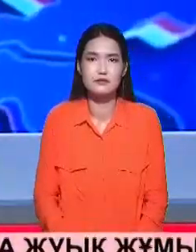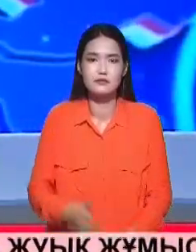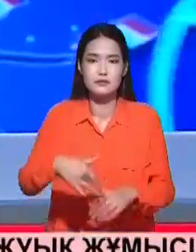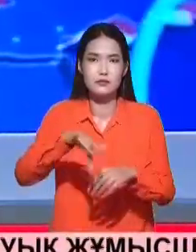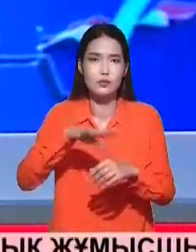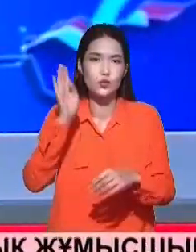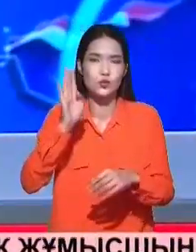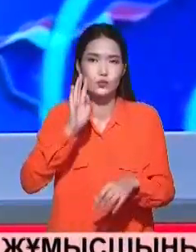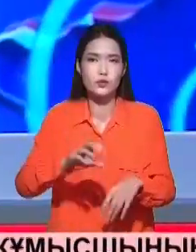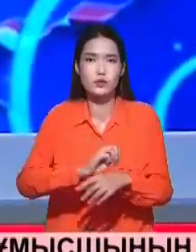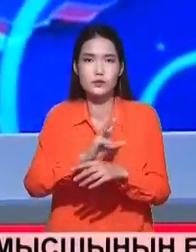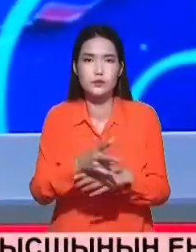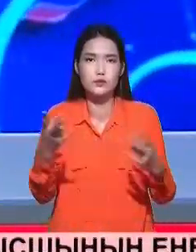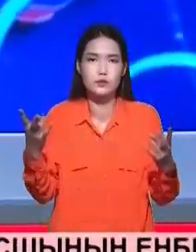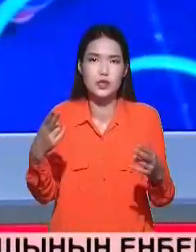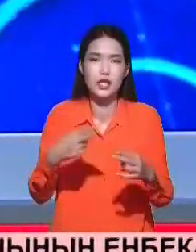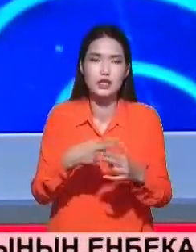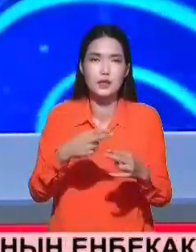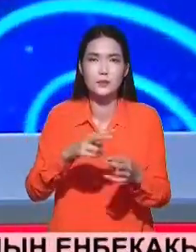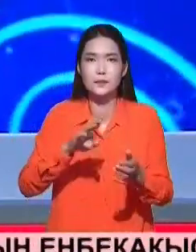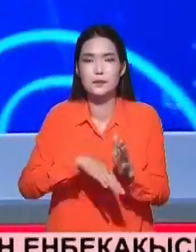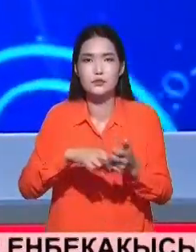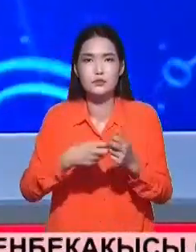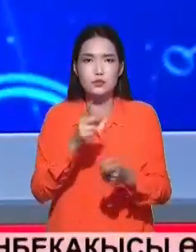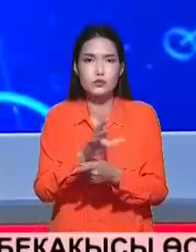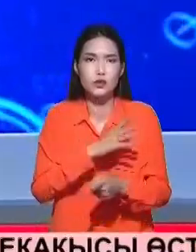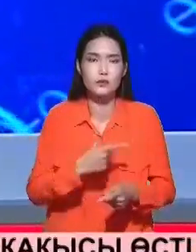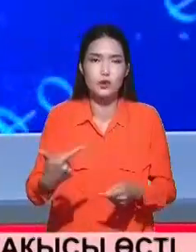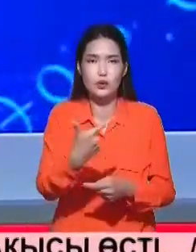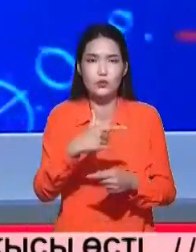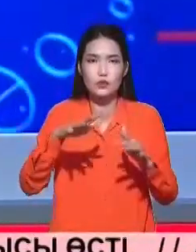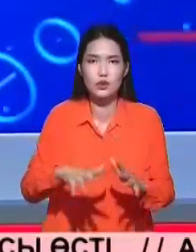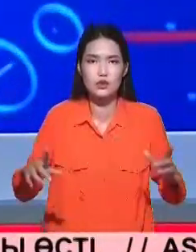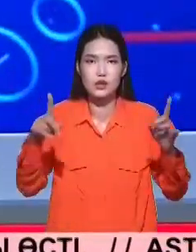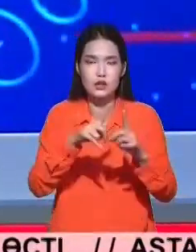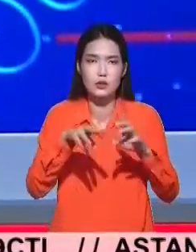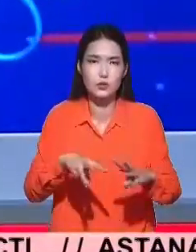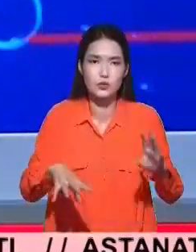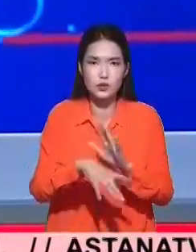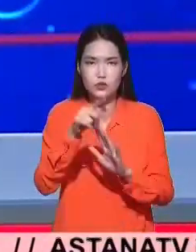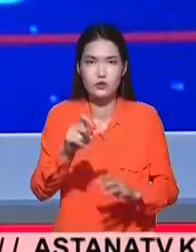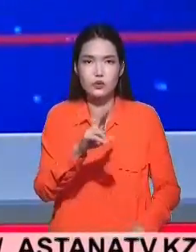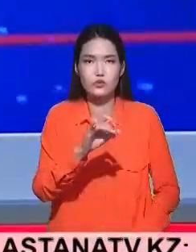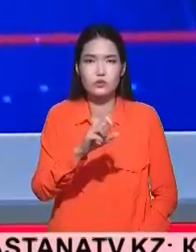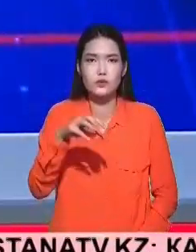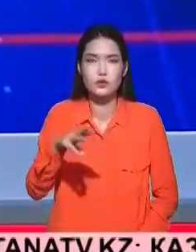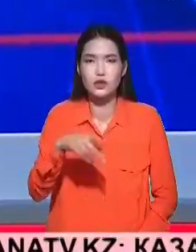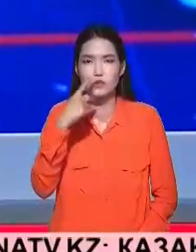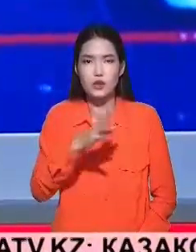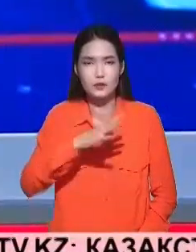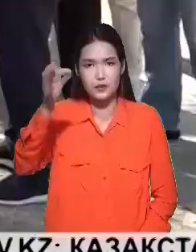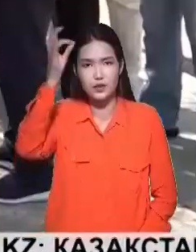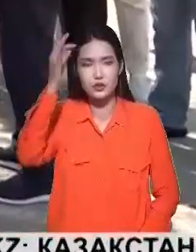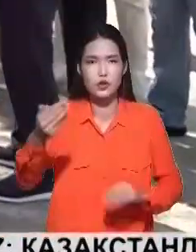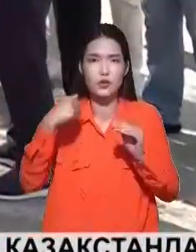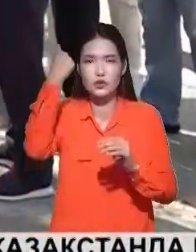Қаланы сумен қамтамасыз етуде кедергі болмауы тиіс. Атырау су арнасы өкілдерімен кездескен мәжіліс депутаты Дүйсенбай Тұрғанов осылай деді. Еске салсақ,